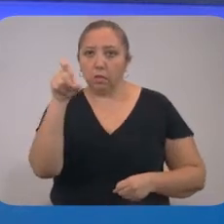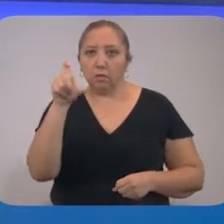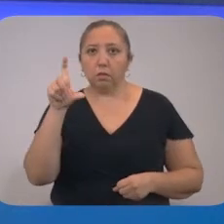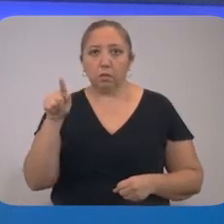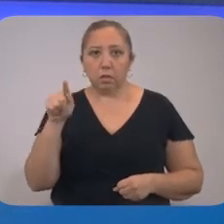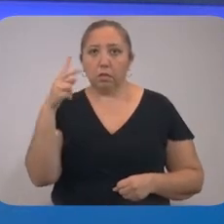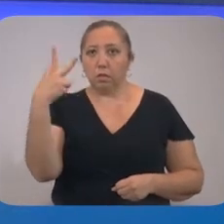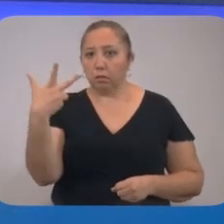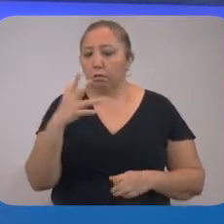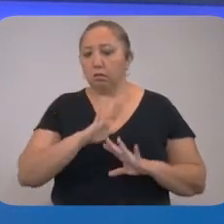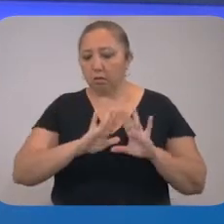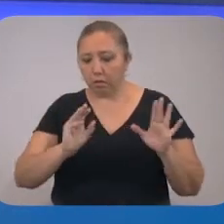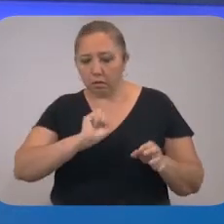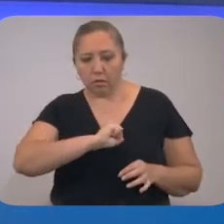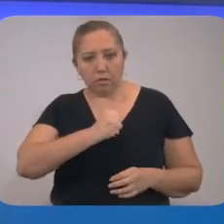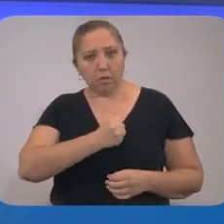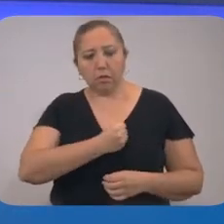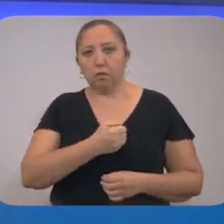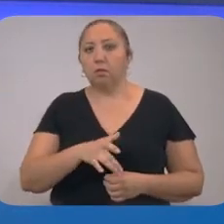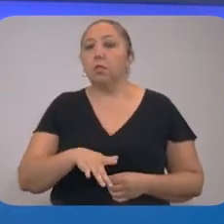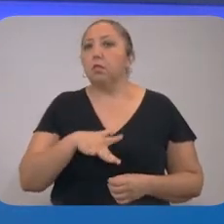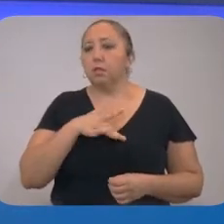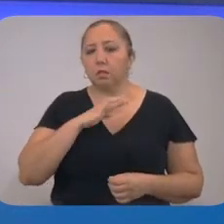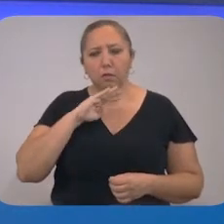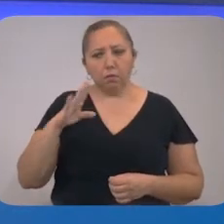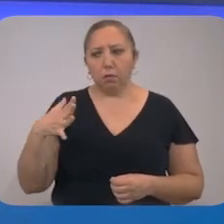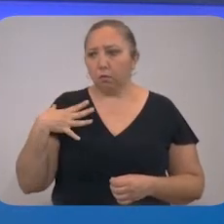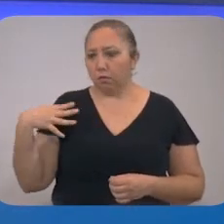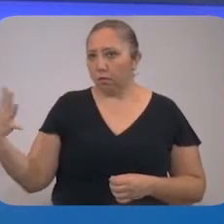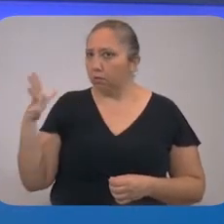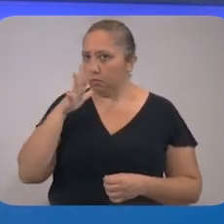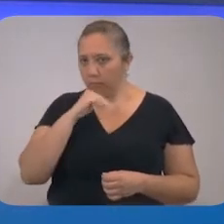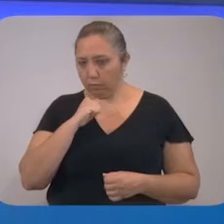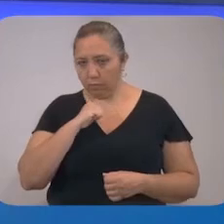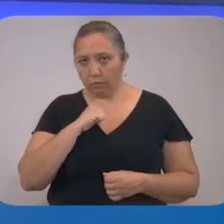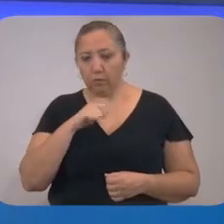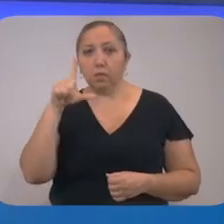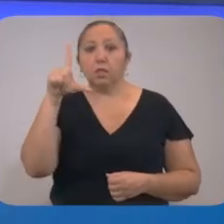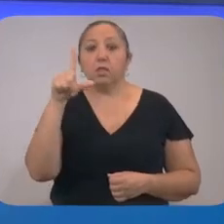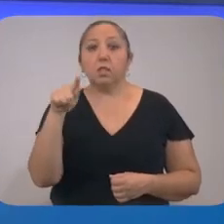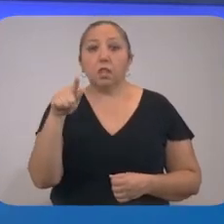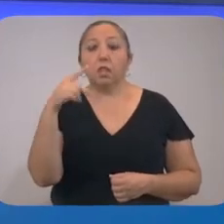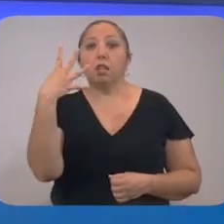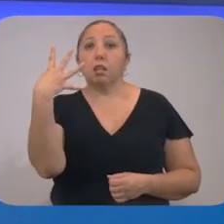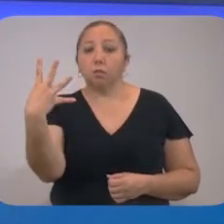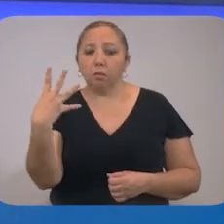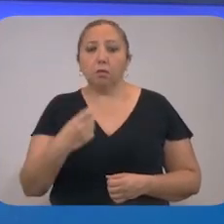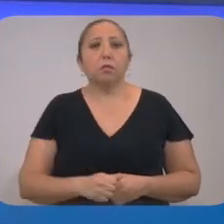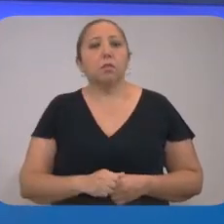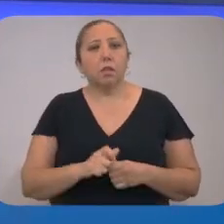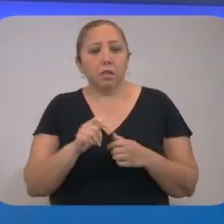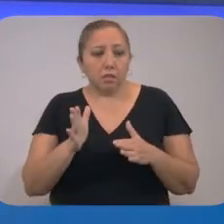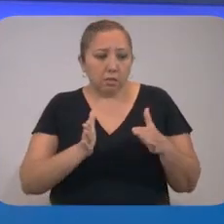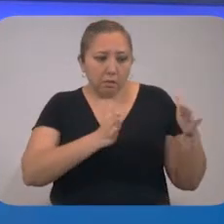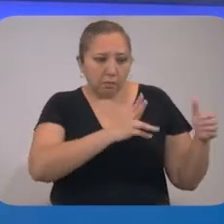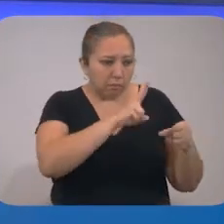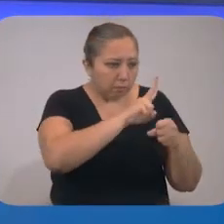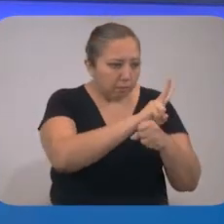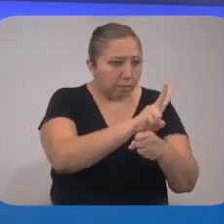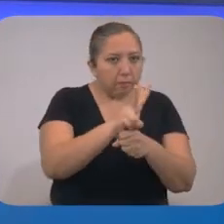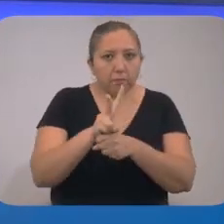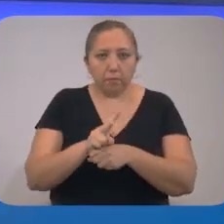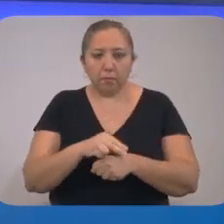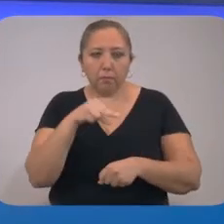coronavirus. Y Chile 331 maco kohanobo yan 178 juntululets o cuyolin tikubao. Mishbayan